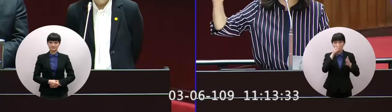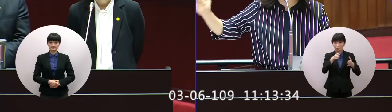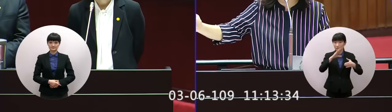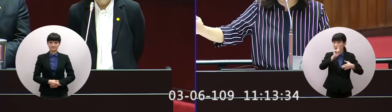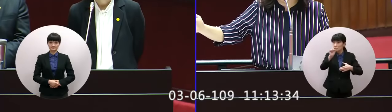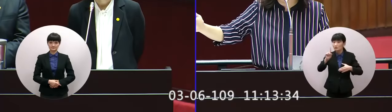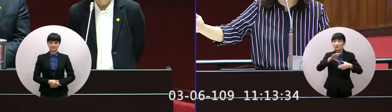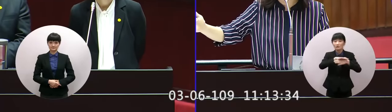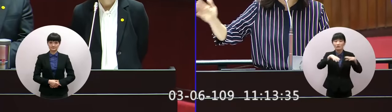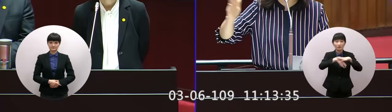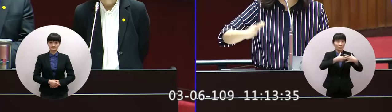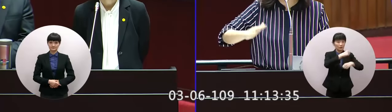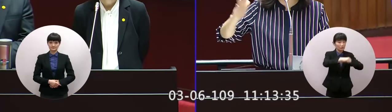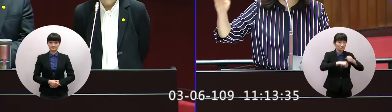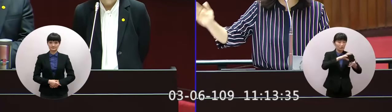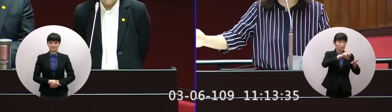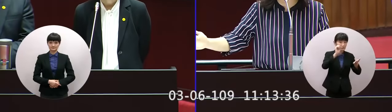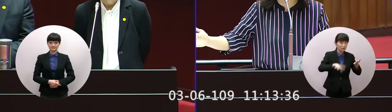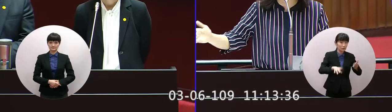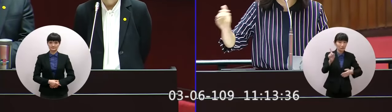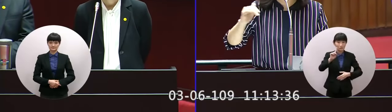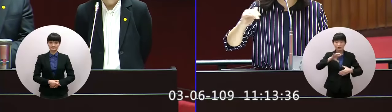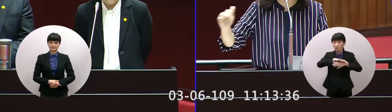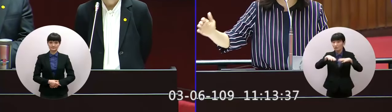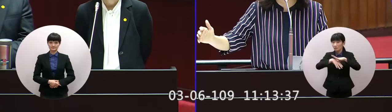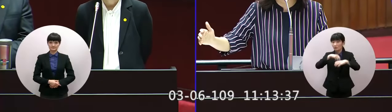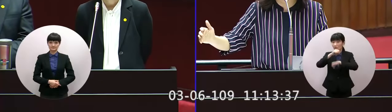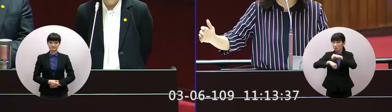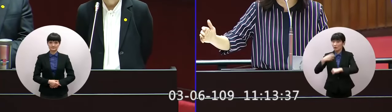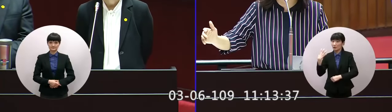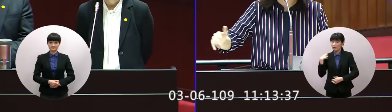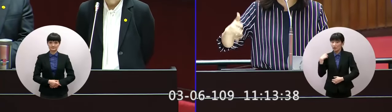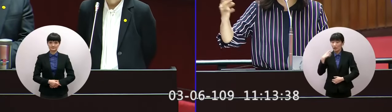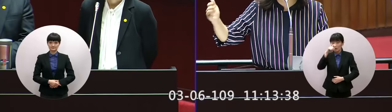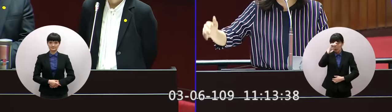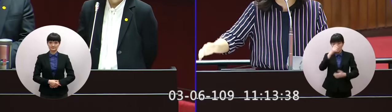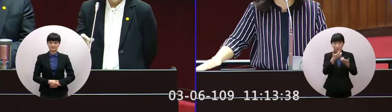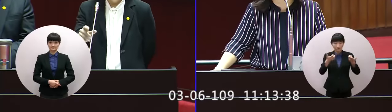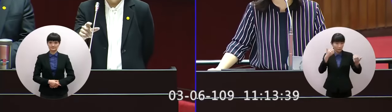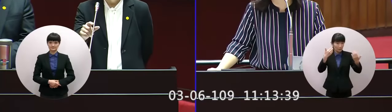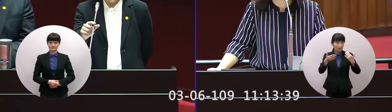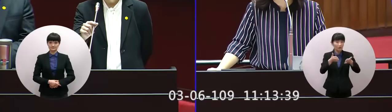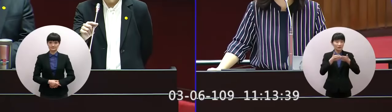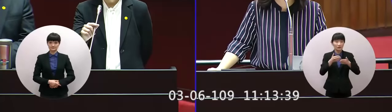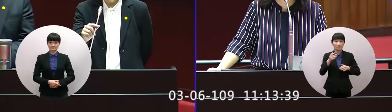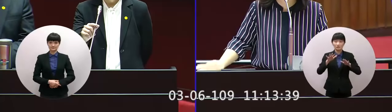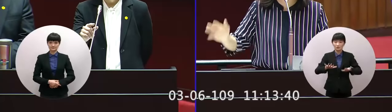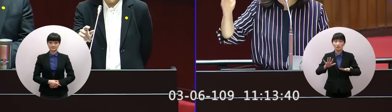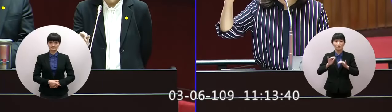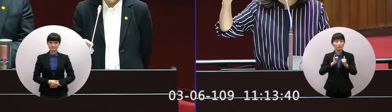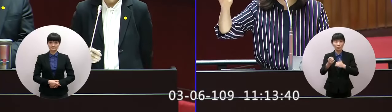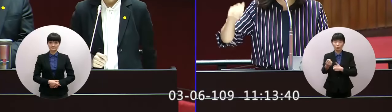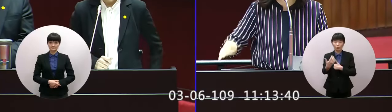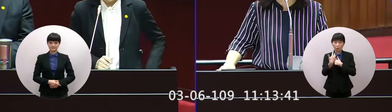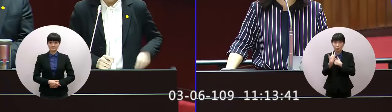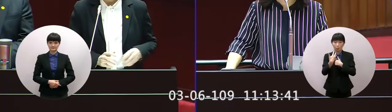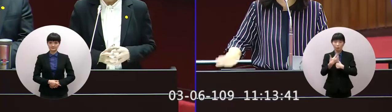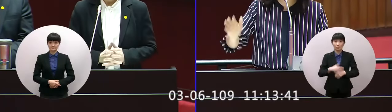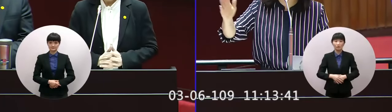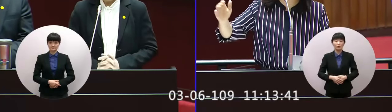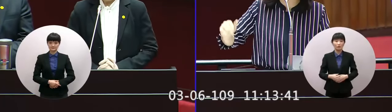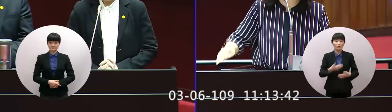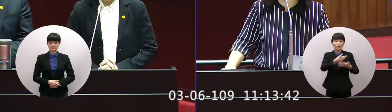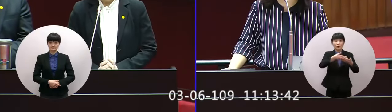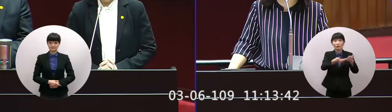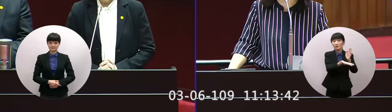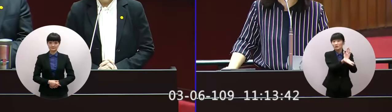哪些该取消，哪些不该取消，标准清楚一点。要今天就有人问我说，那请问画展